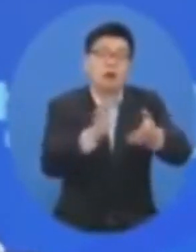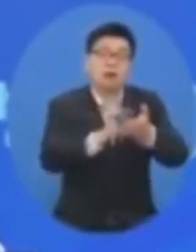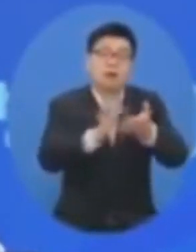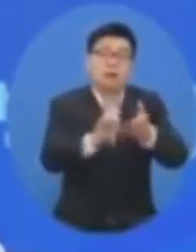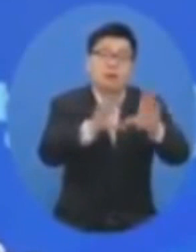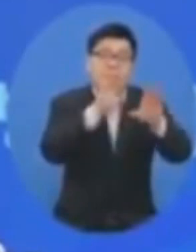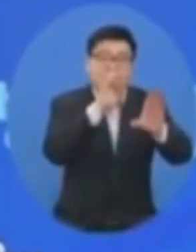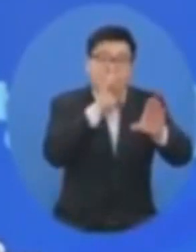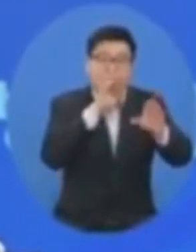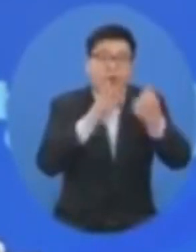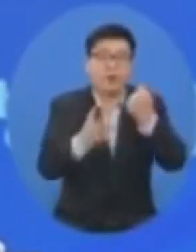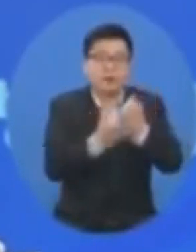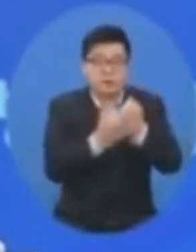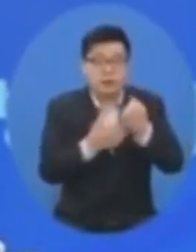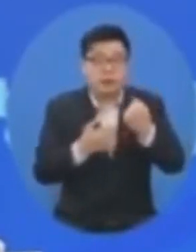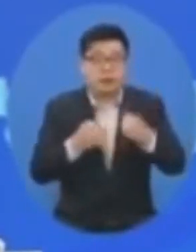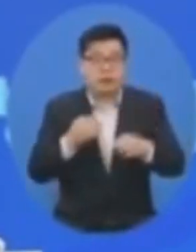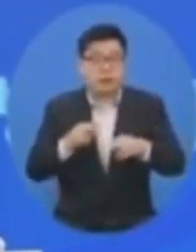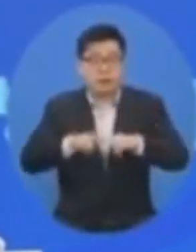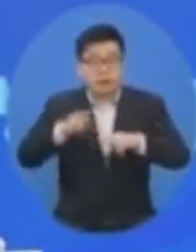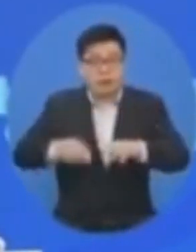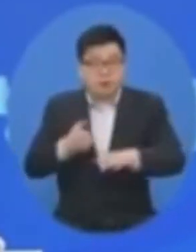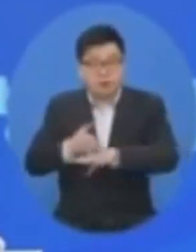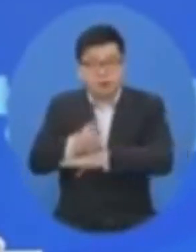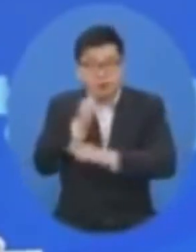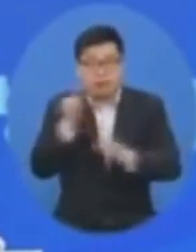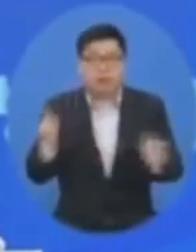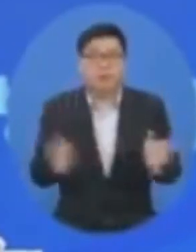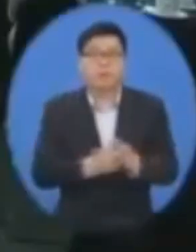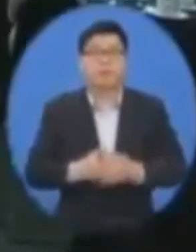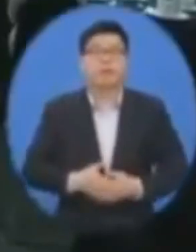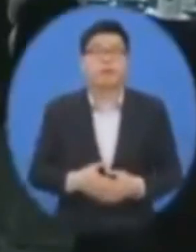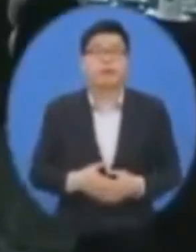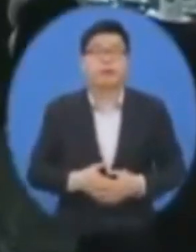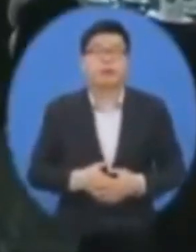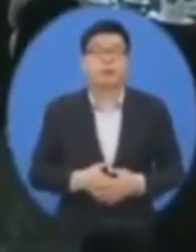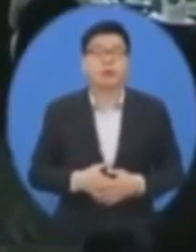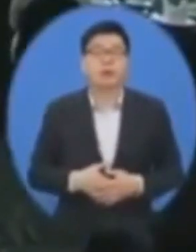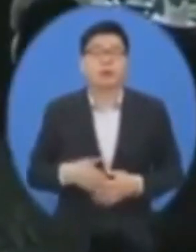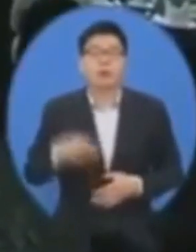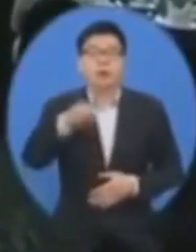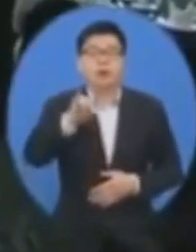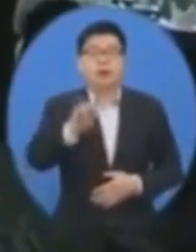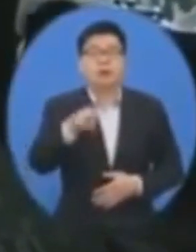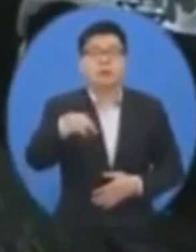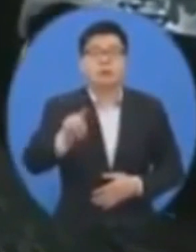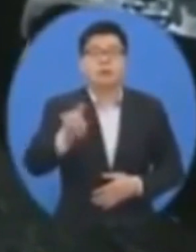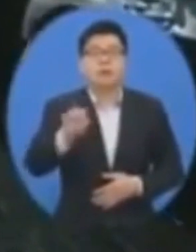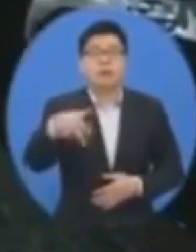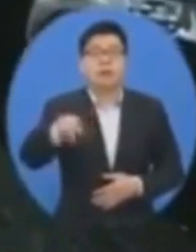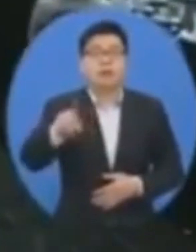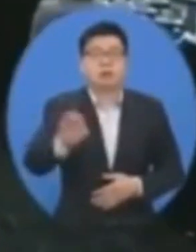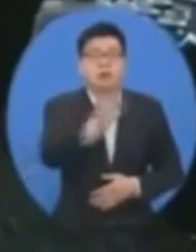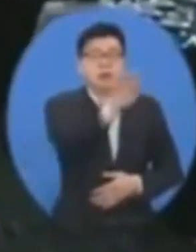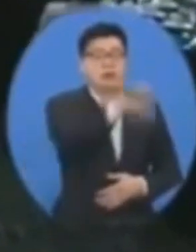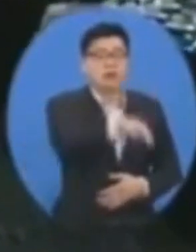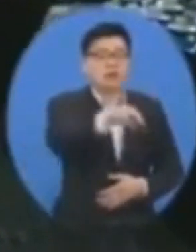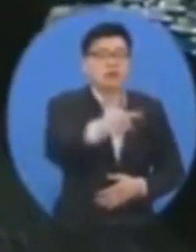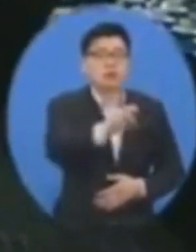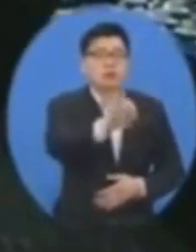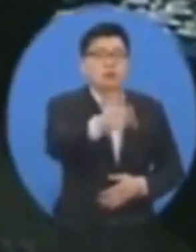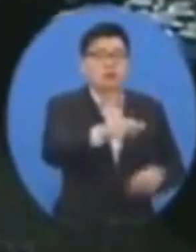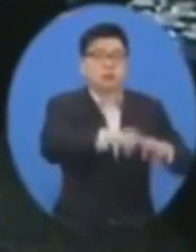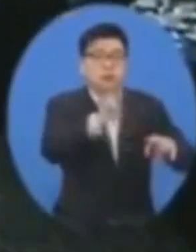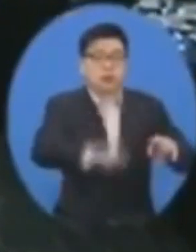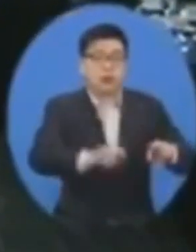것을 막아야 되겠다. 그렇게 해서 내 사퇴를 안 한 것인데 나는 심상정 후보나 유승민 후보도